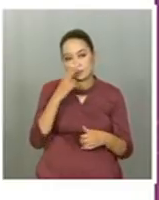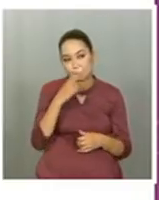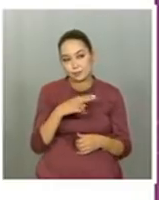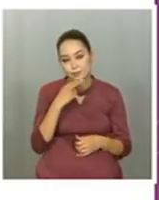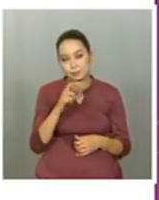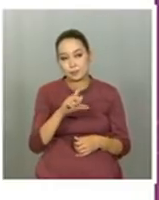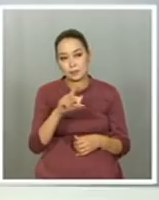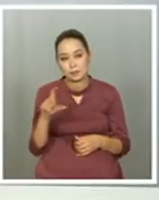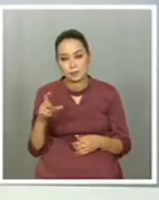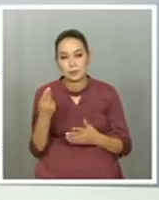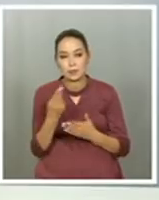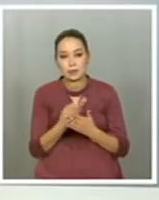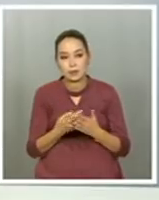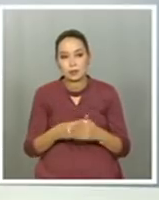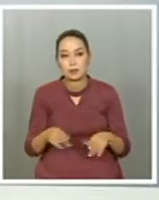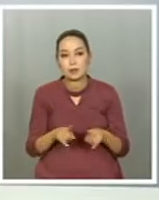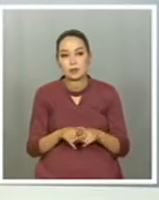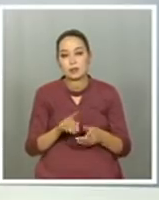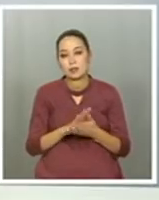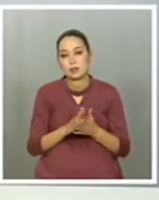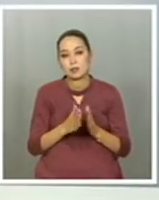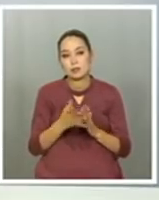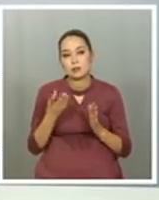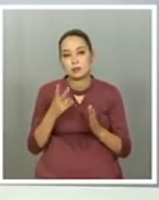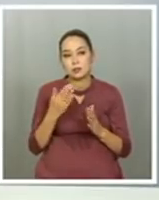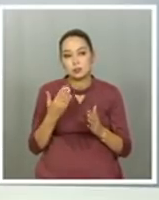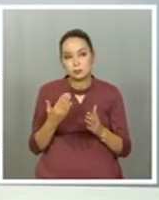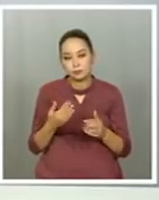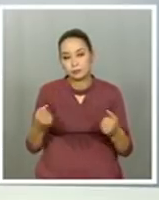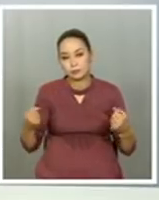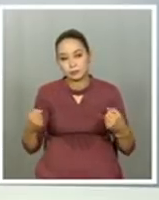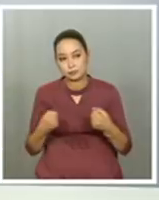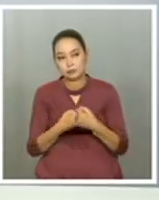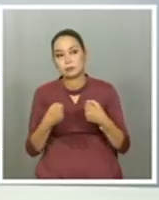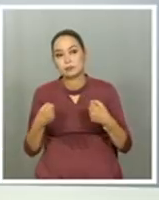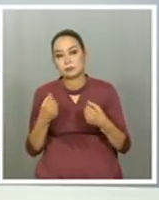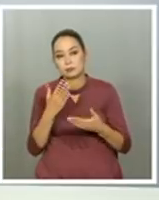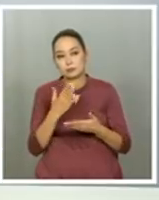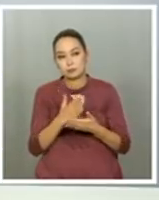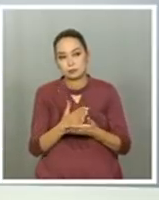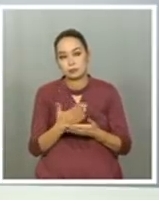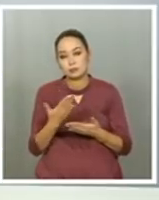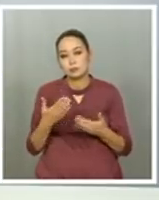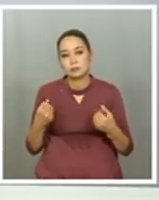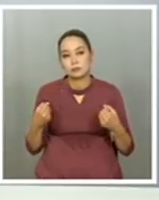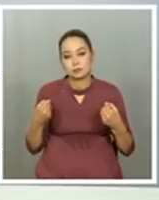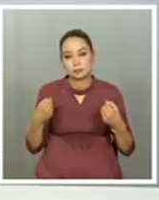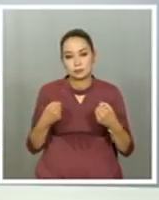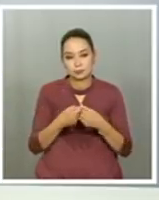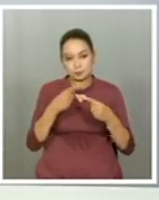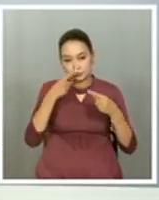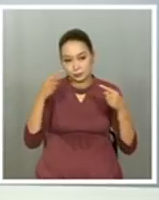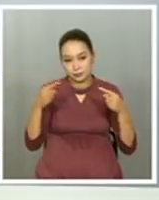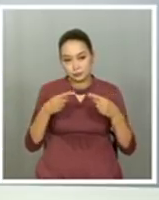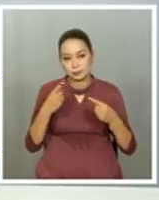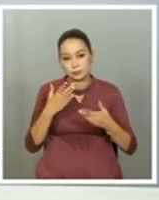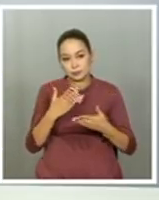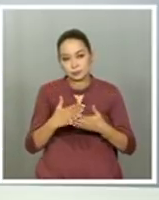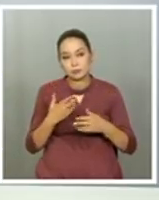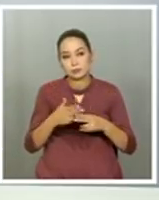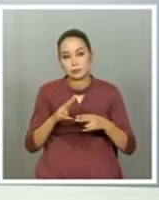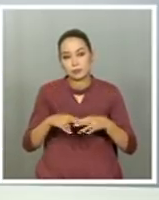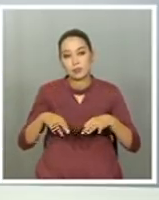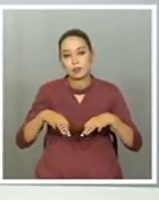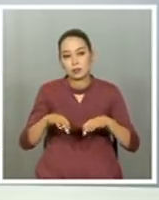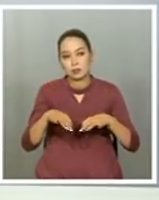көрейік. Бұл жағдайда бізде екі дене серпімсіз соқтығысып жатыр, яғни бір-біріне қарама-қарсы бағытта қозғалған. Импульс сақталу заңы